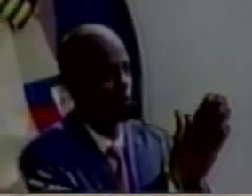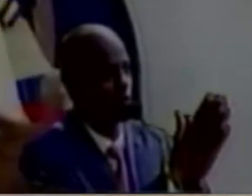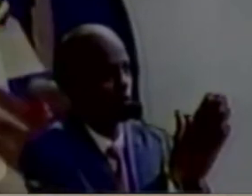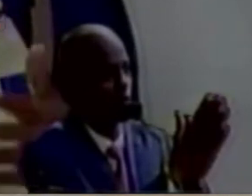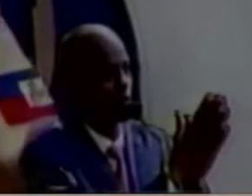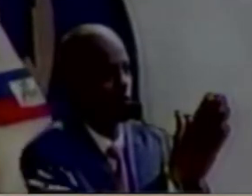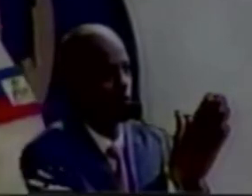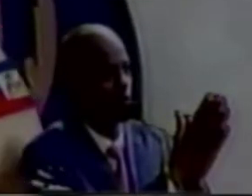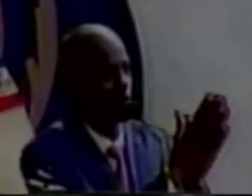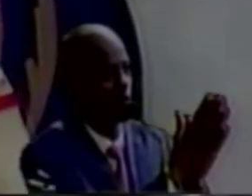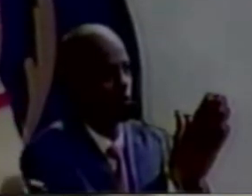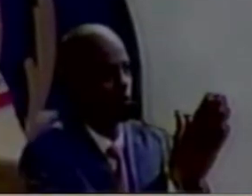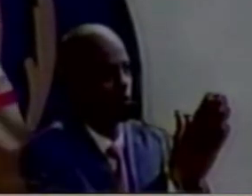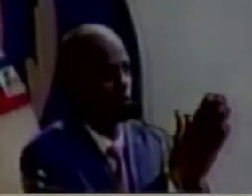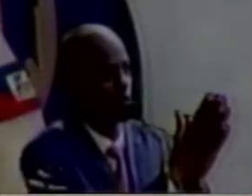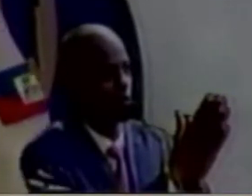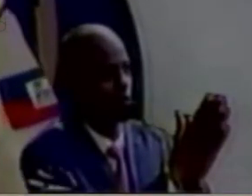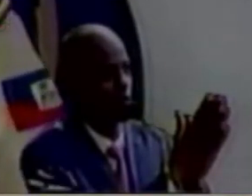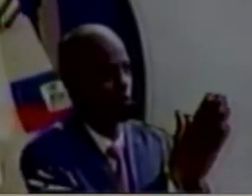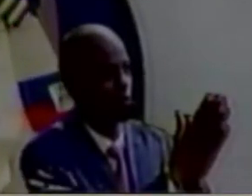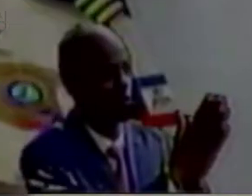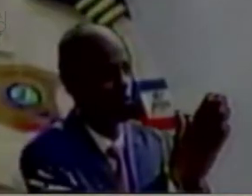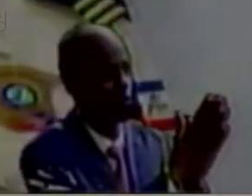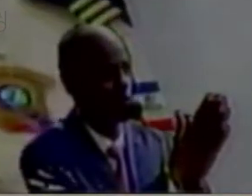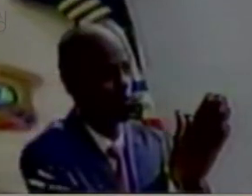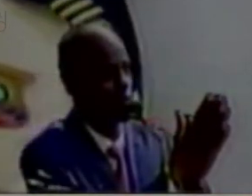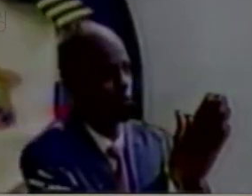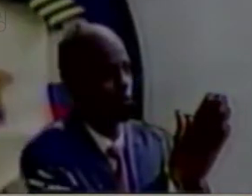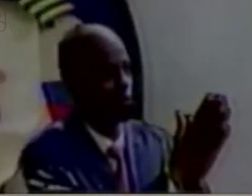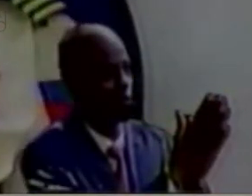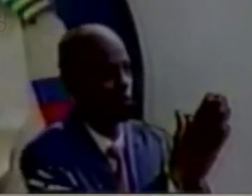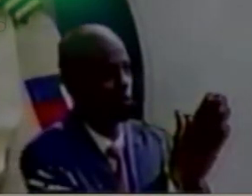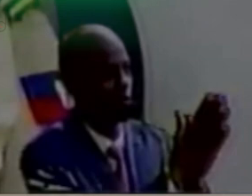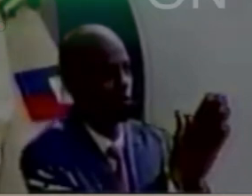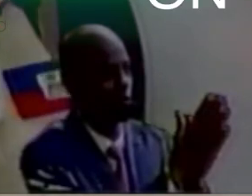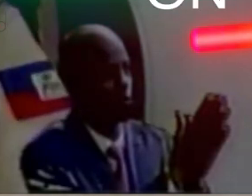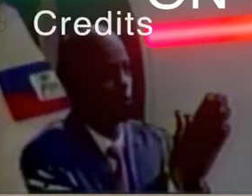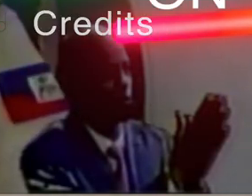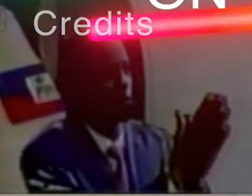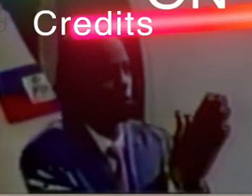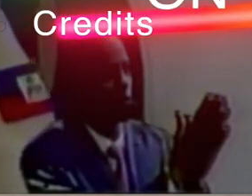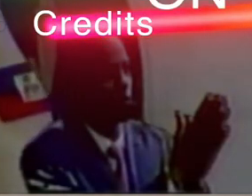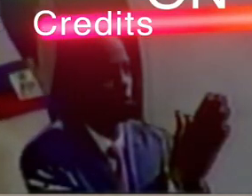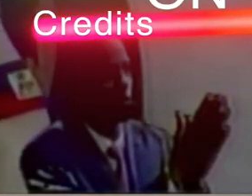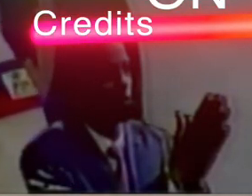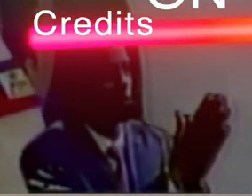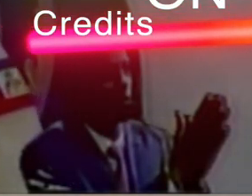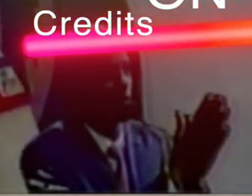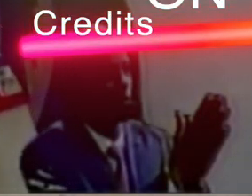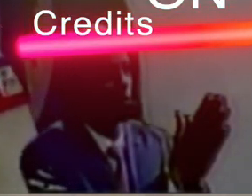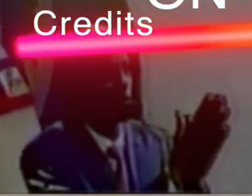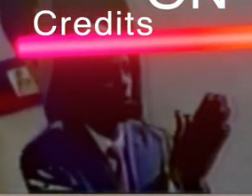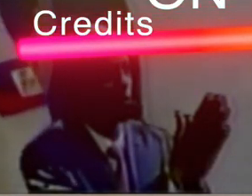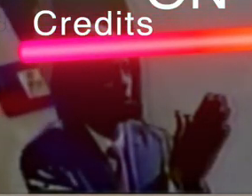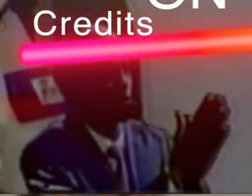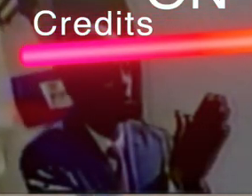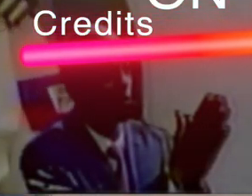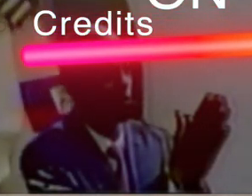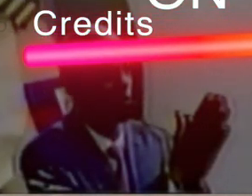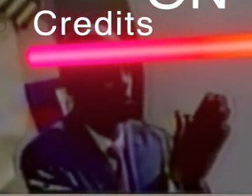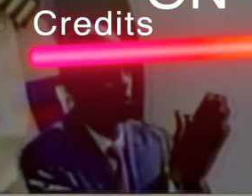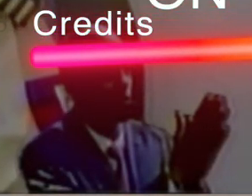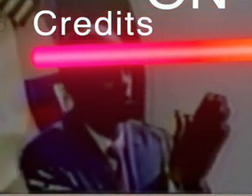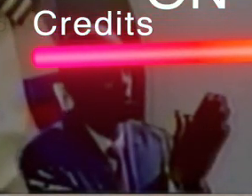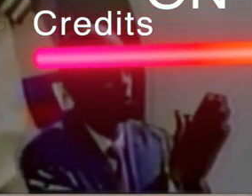national, parce que il y a des gens qui sont souterrains, qui ont écouté, mais tout. L'équipe ça tout, li gagne pour faire coordination pour tous